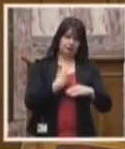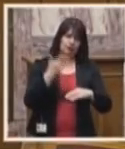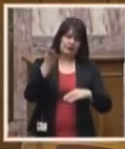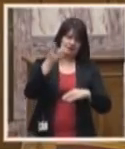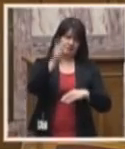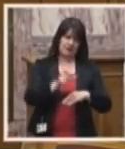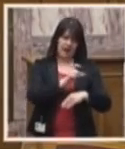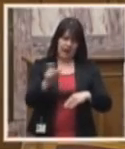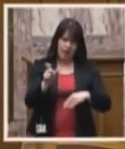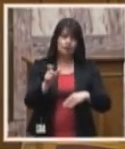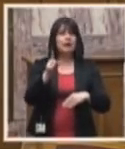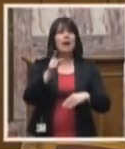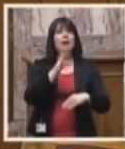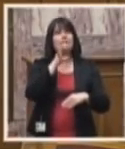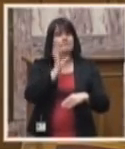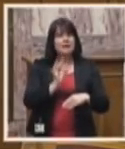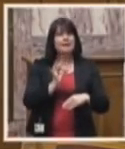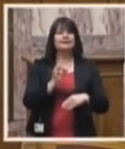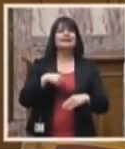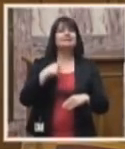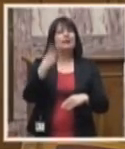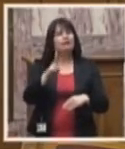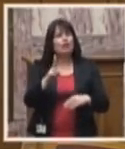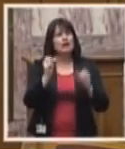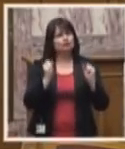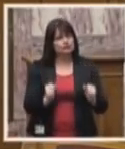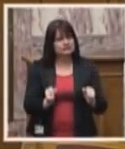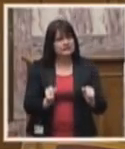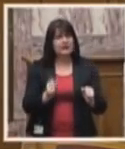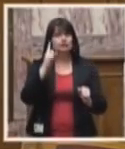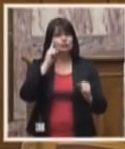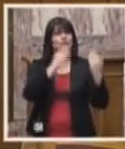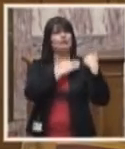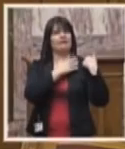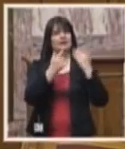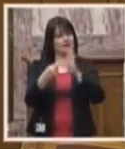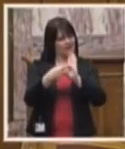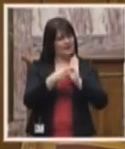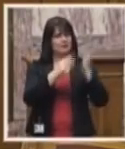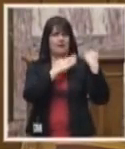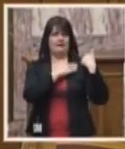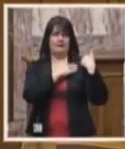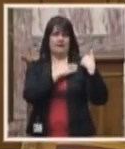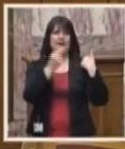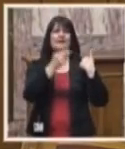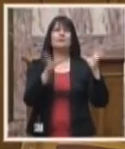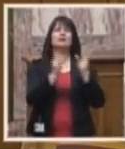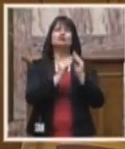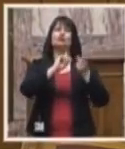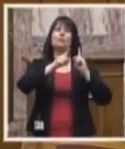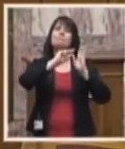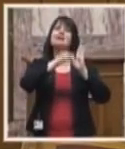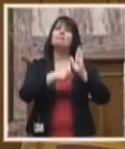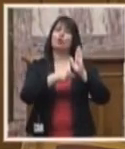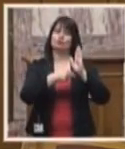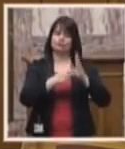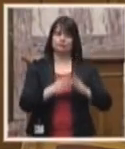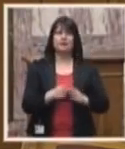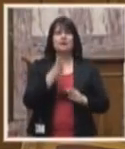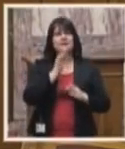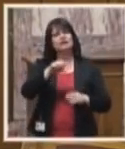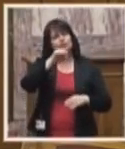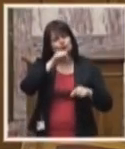έχετε κρατήσει μια στάση πράγματι που θεωρώ ότι είναι μια υπεύθυνη στάση απέναντι στο θέμα του μνημονίου, μια πατριωτική